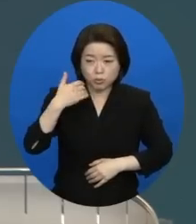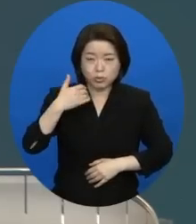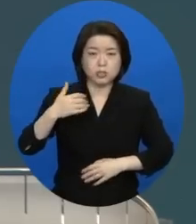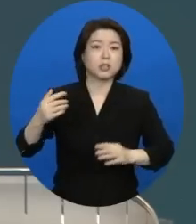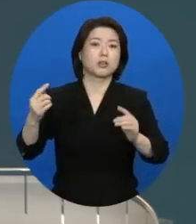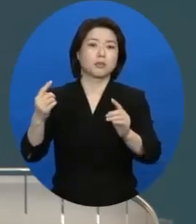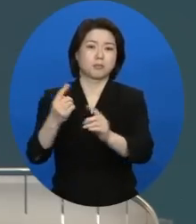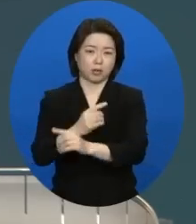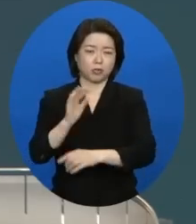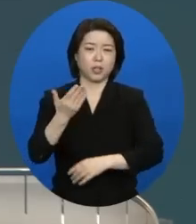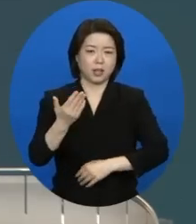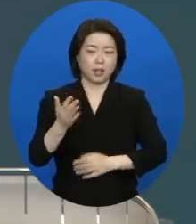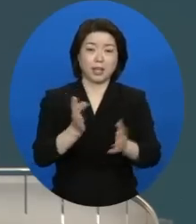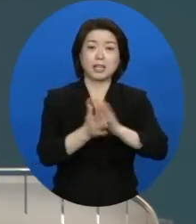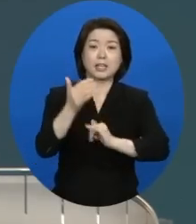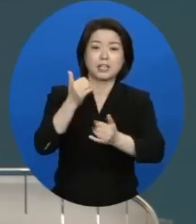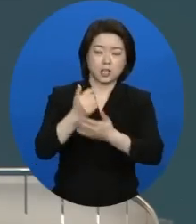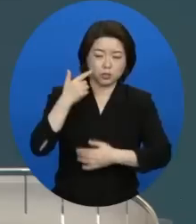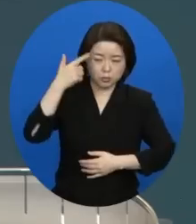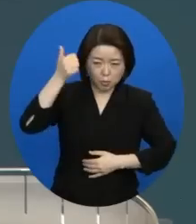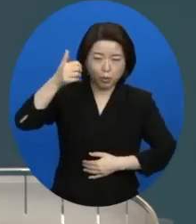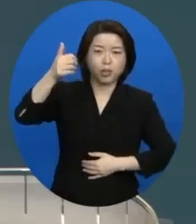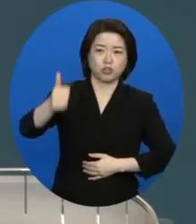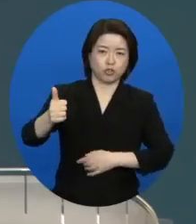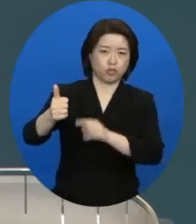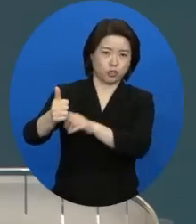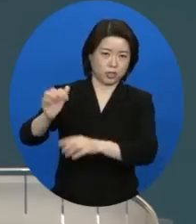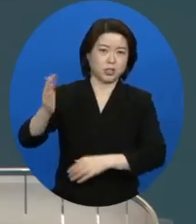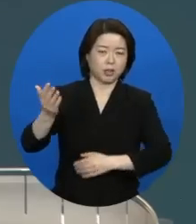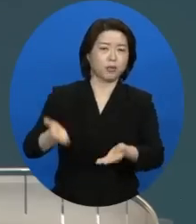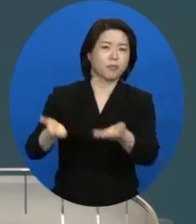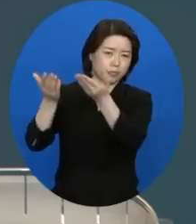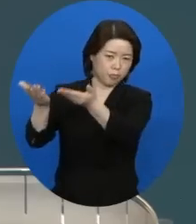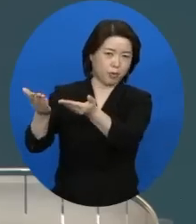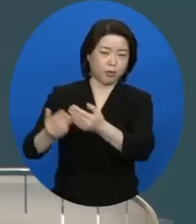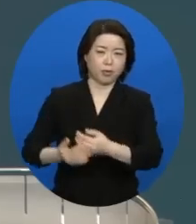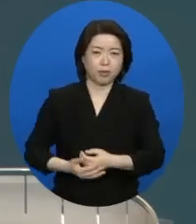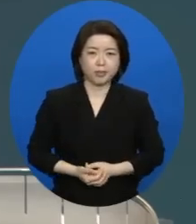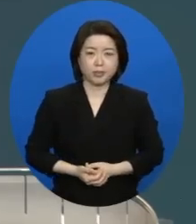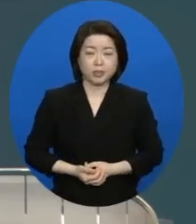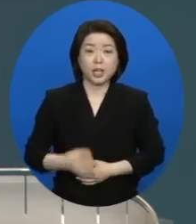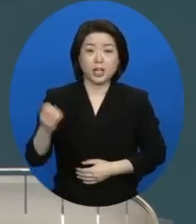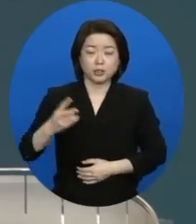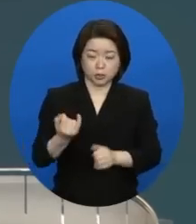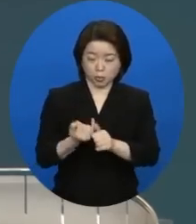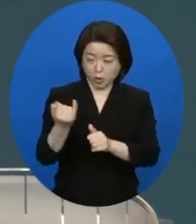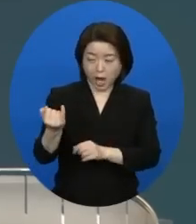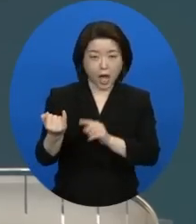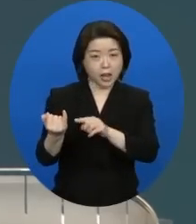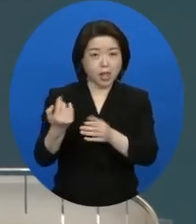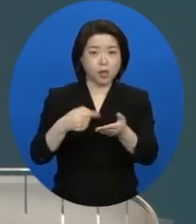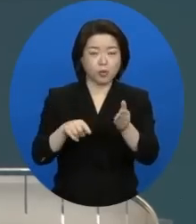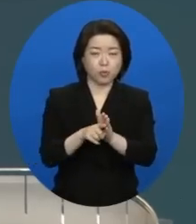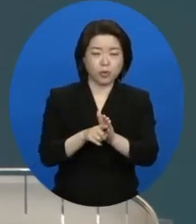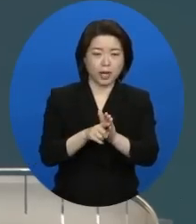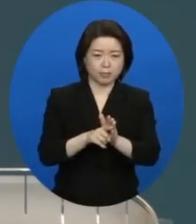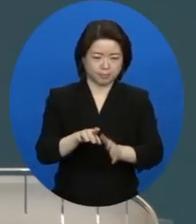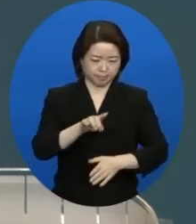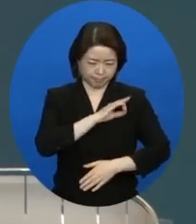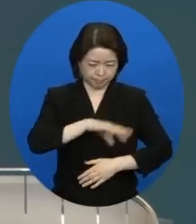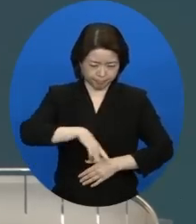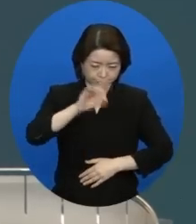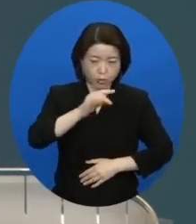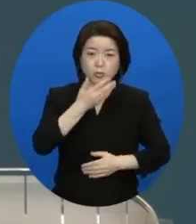바꾸었습니다. 예수님이 목회의 주인이 되신 것입니다. 그리고 아내를 위한 우선순위가